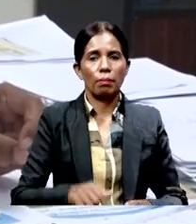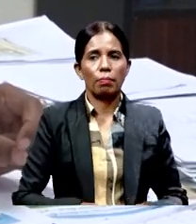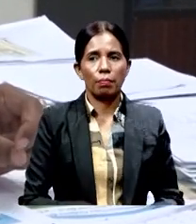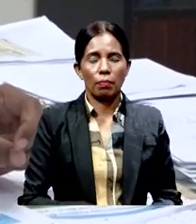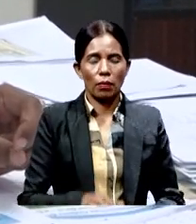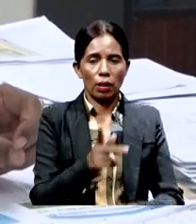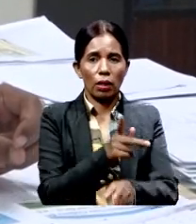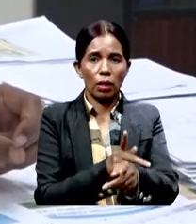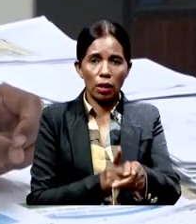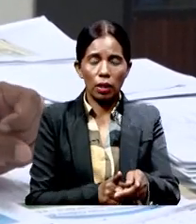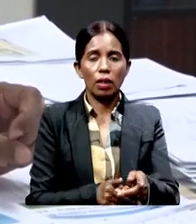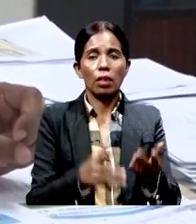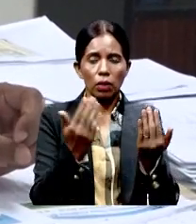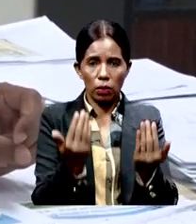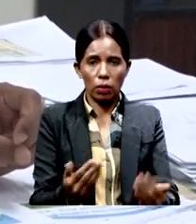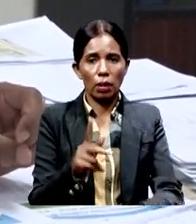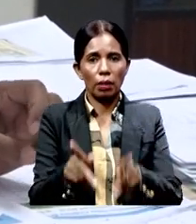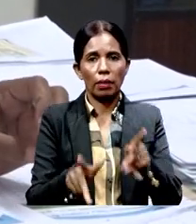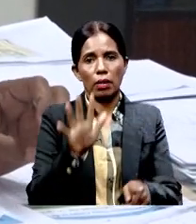kanek toda maka 95